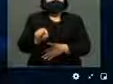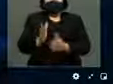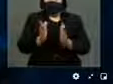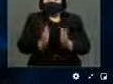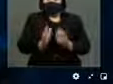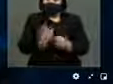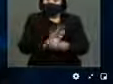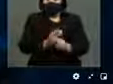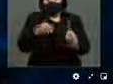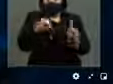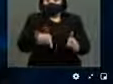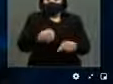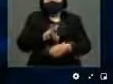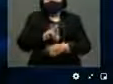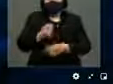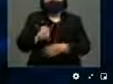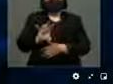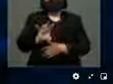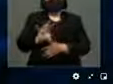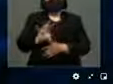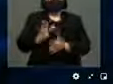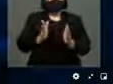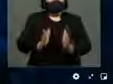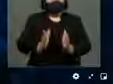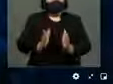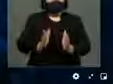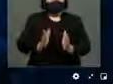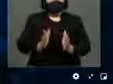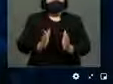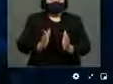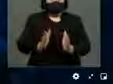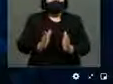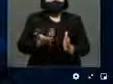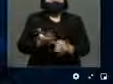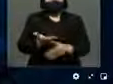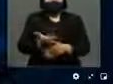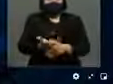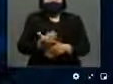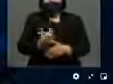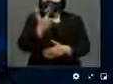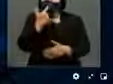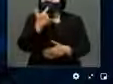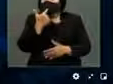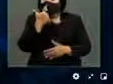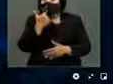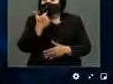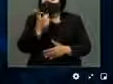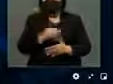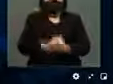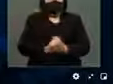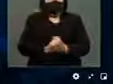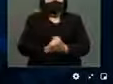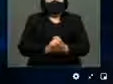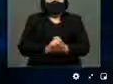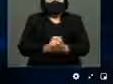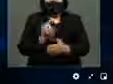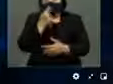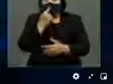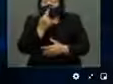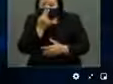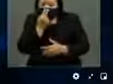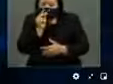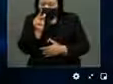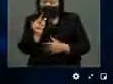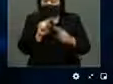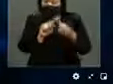ด 1,667 คนนะครับที่เป็นสีแดงๆเนี่ยนะครับในตัวเลขอาจจะตัวเล็กนิดหนึ่งนะครับ